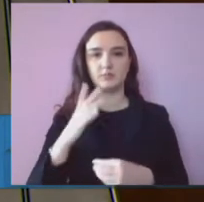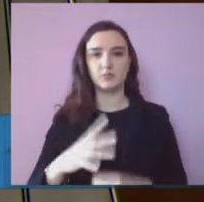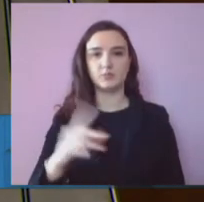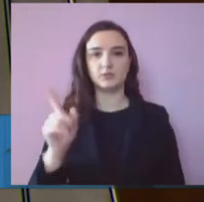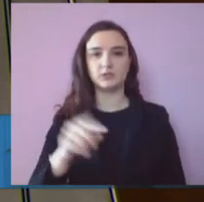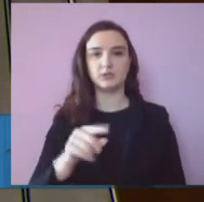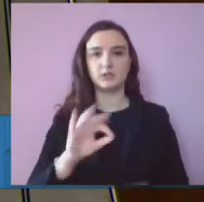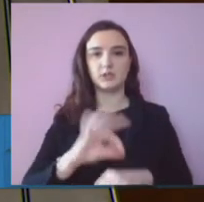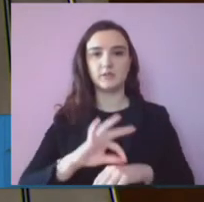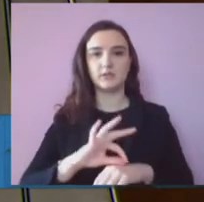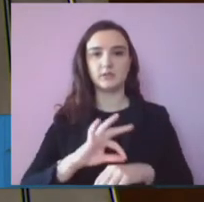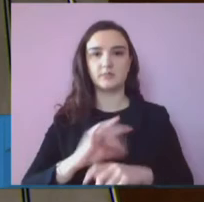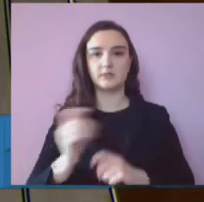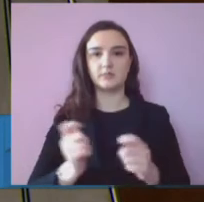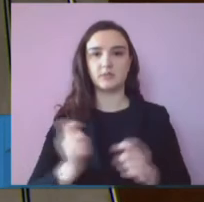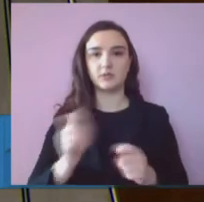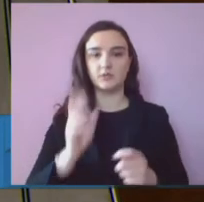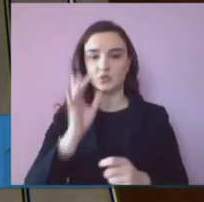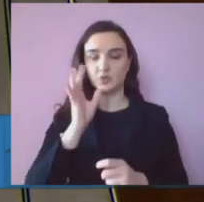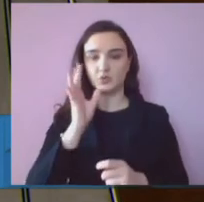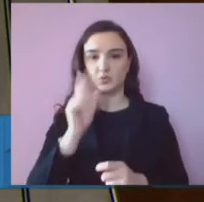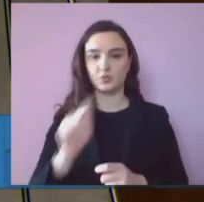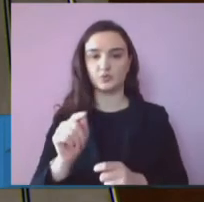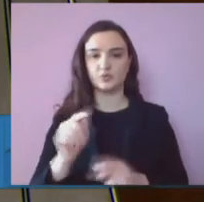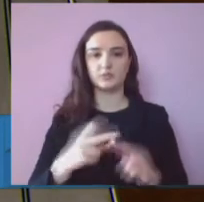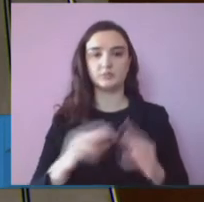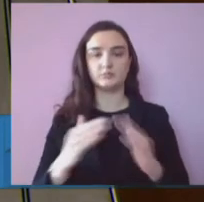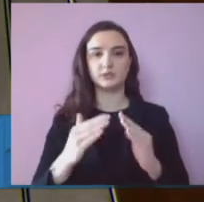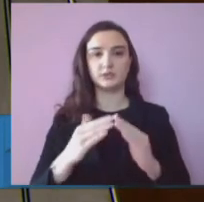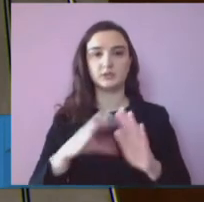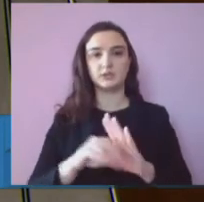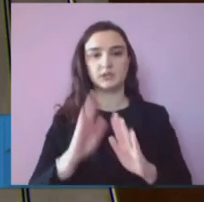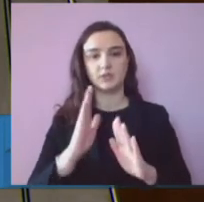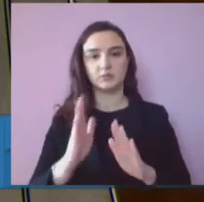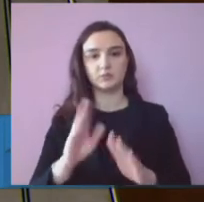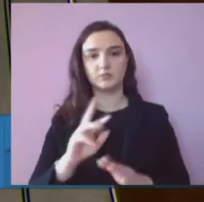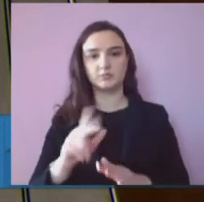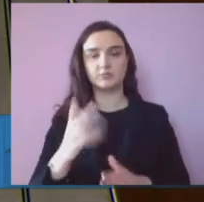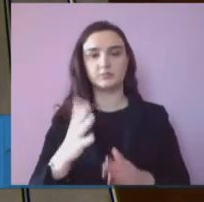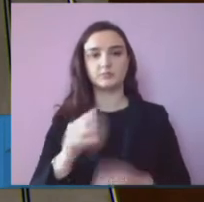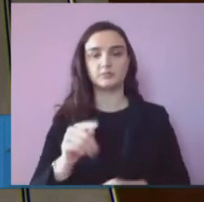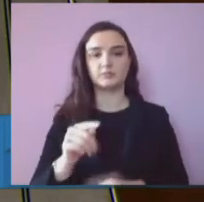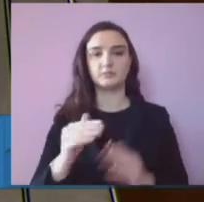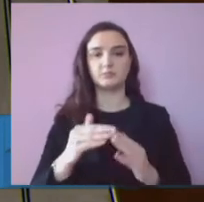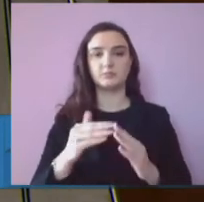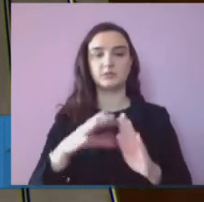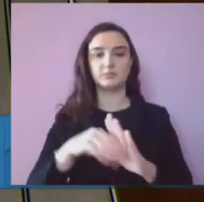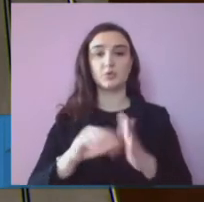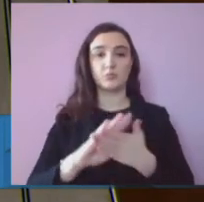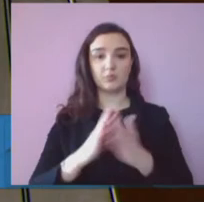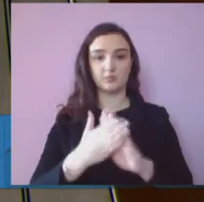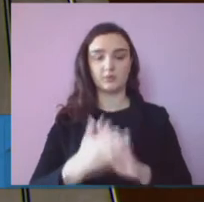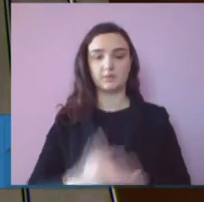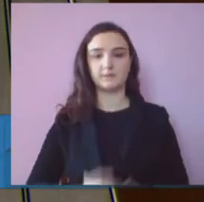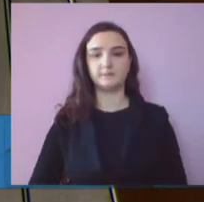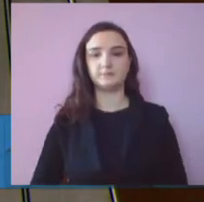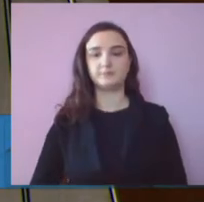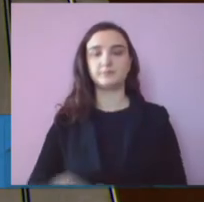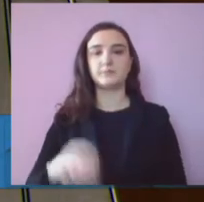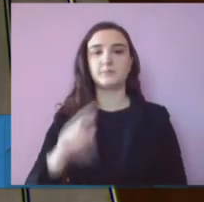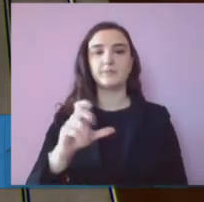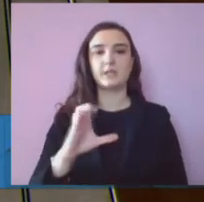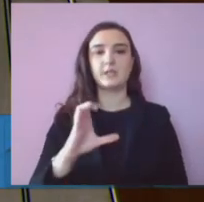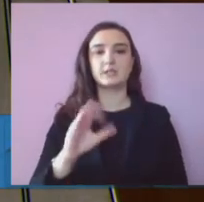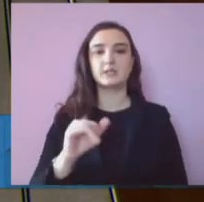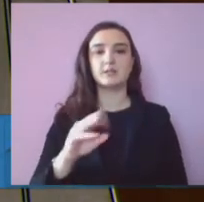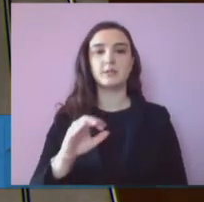დაავადების მართვის დროს ეს ბინაზე იქნებოდა თუ კლინიკის პირობებში დექსამეტაზონის გამოყენება. ამ შემთხვევაში